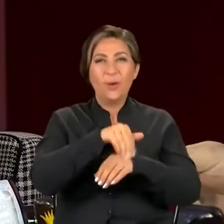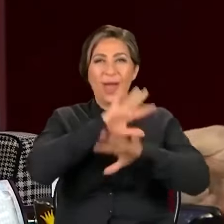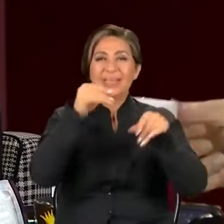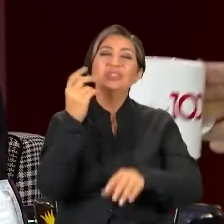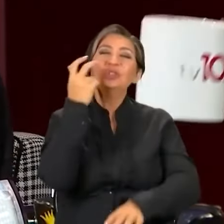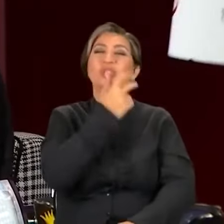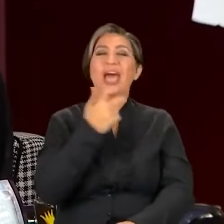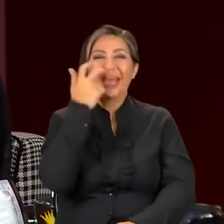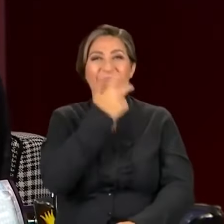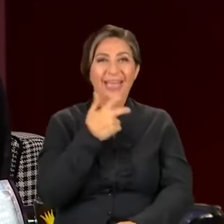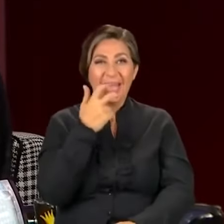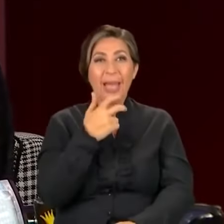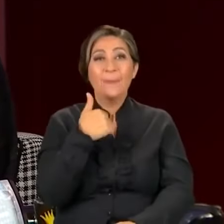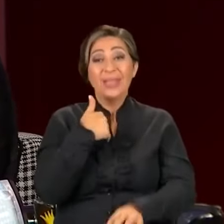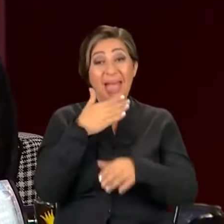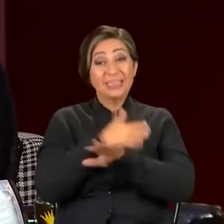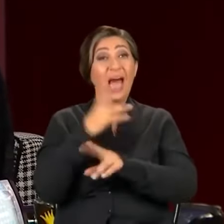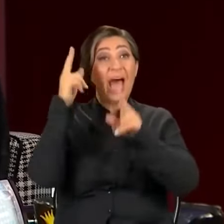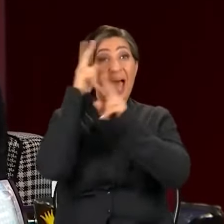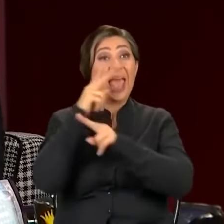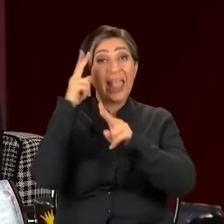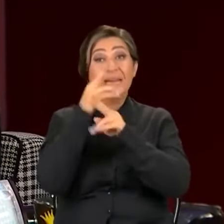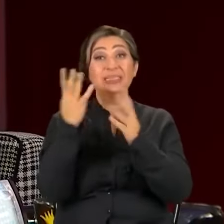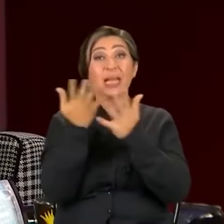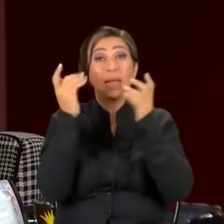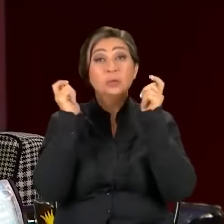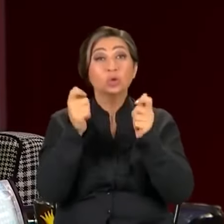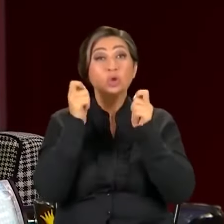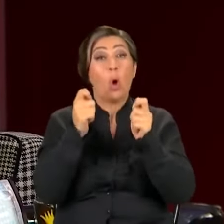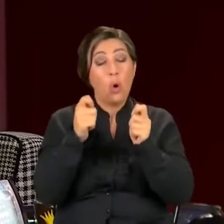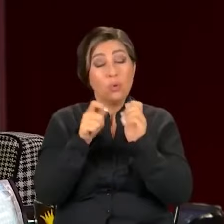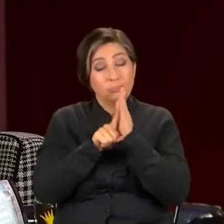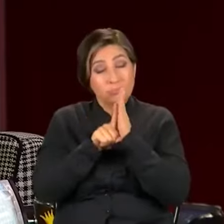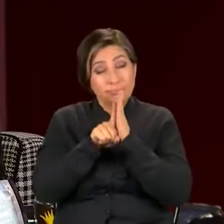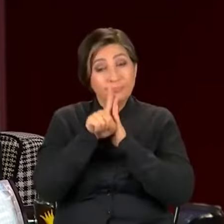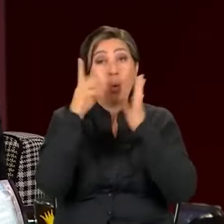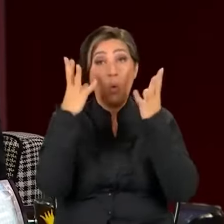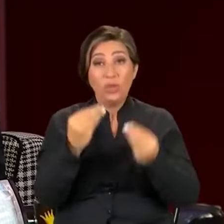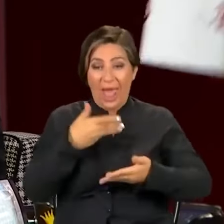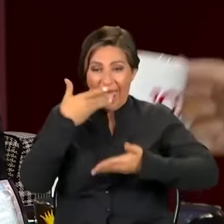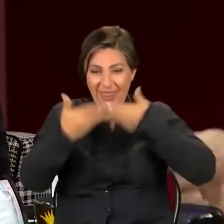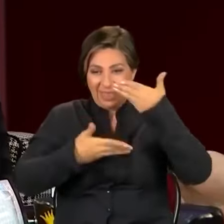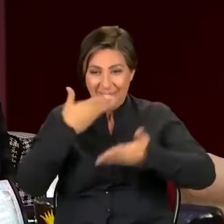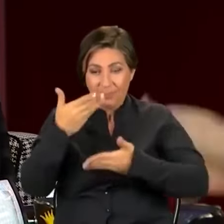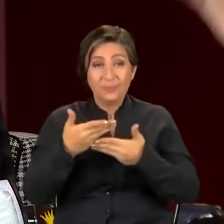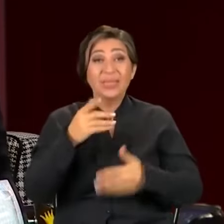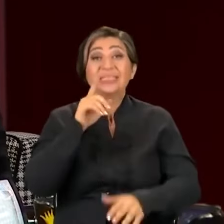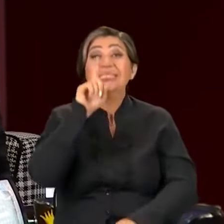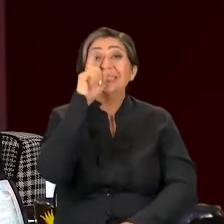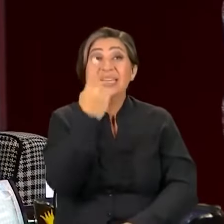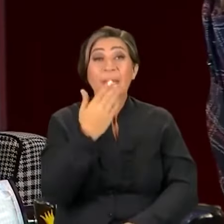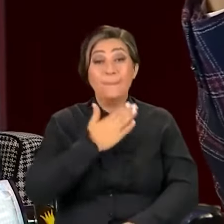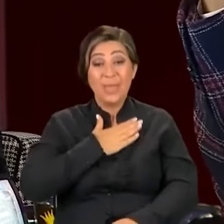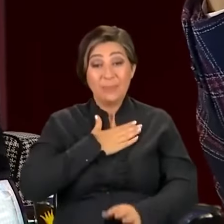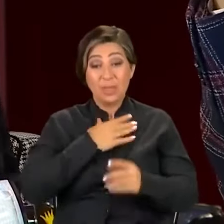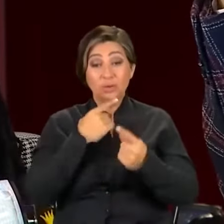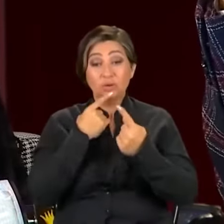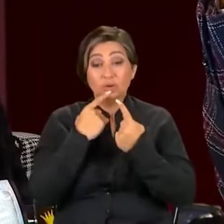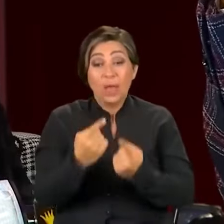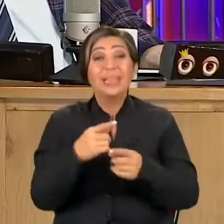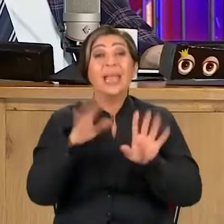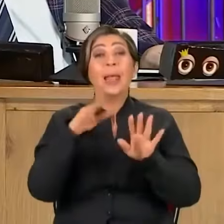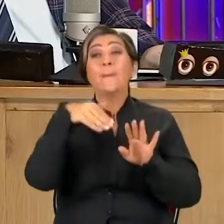şarkı söyleyecek. Ben de aslında hayalleri ne kadar çok zor gerçekleşen bir insan olduğumu anlatıp sadece benimle söyleyle değil